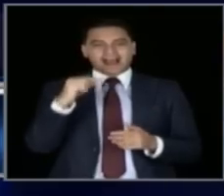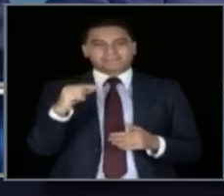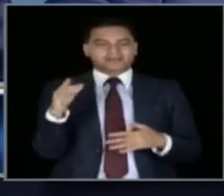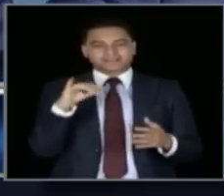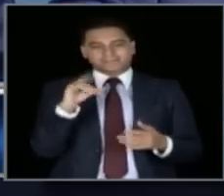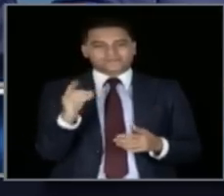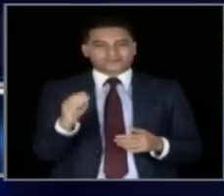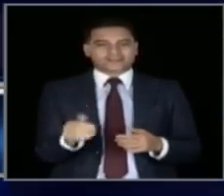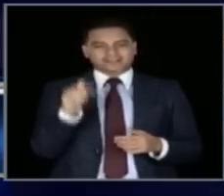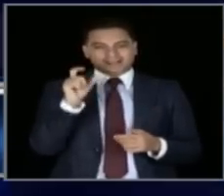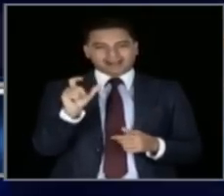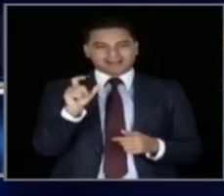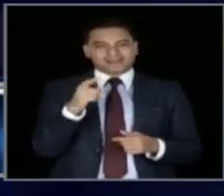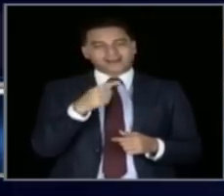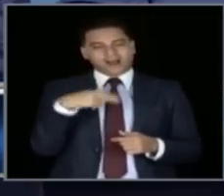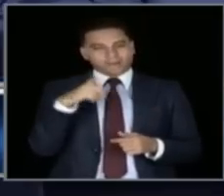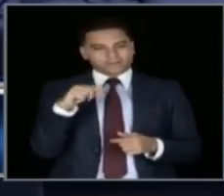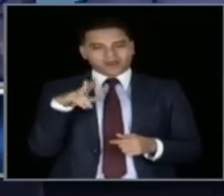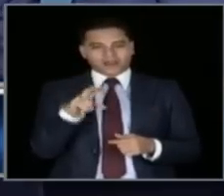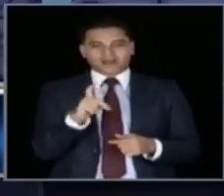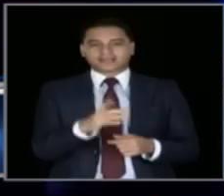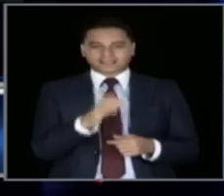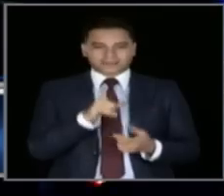مرجان. أيوه. عبد الله، إجابة صحيحة.